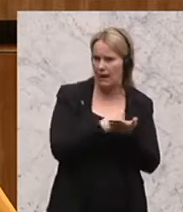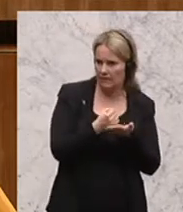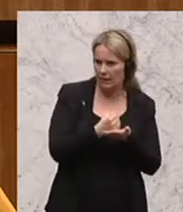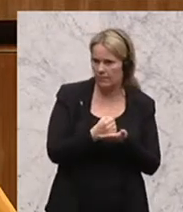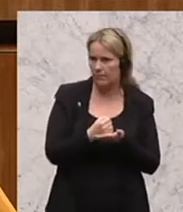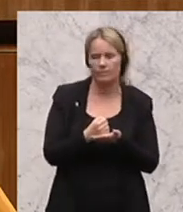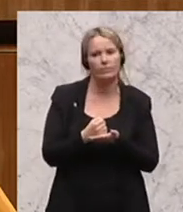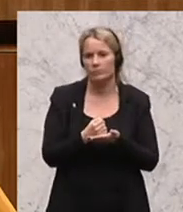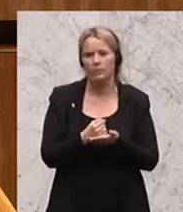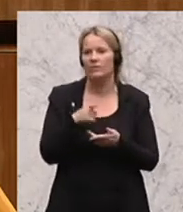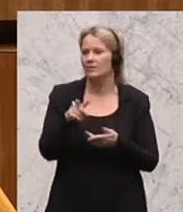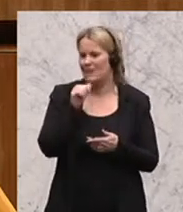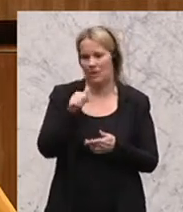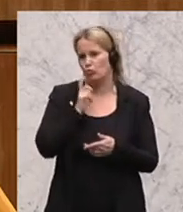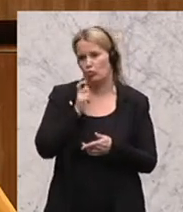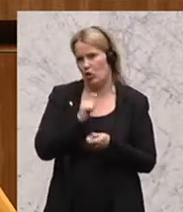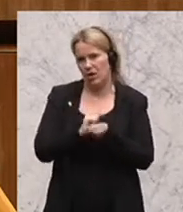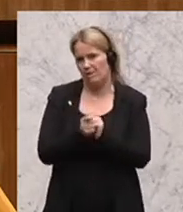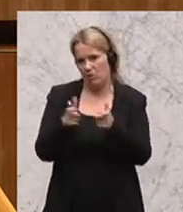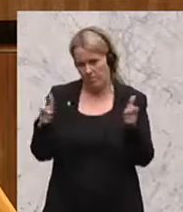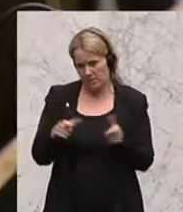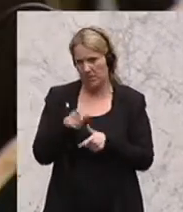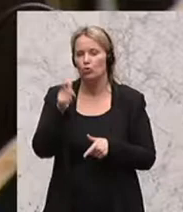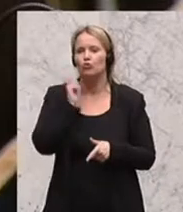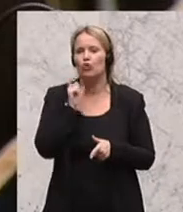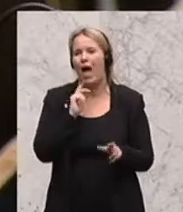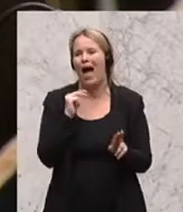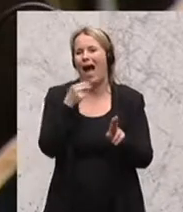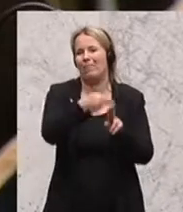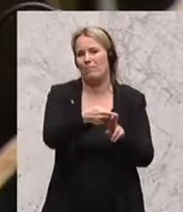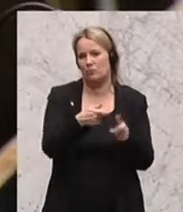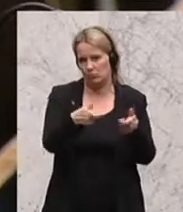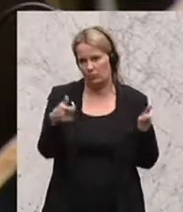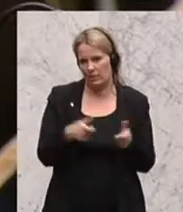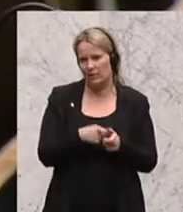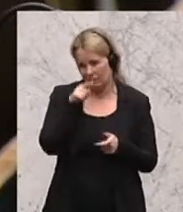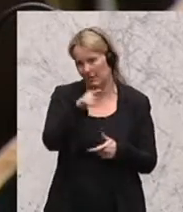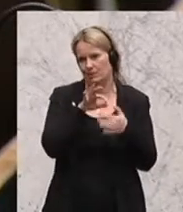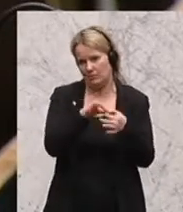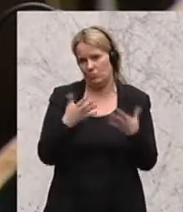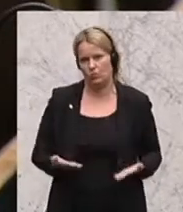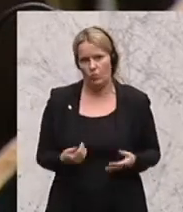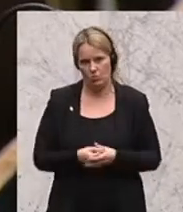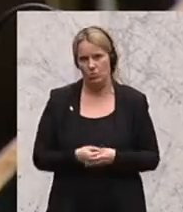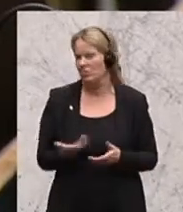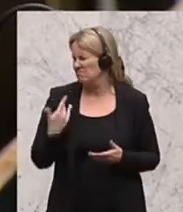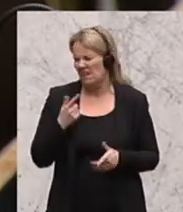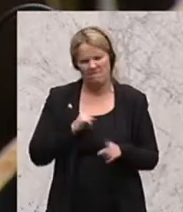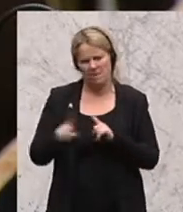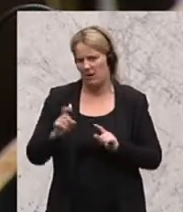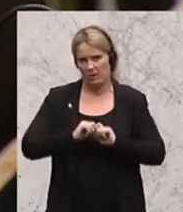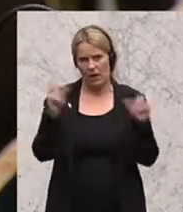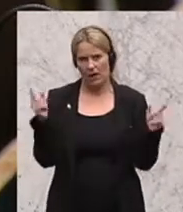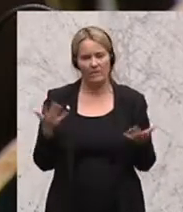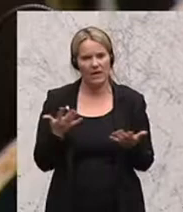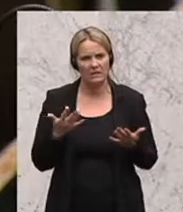sondern es ist kein Steuerreformpaket, es ist ein Steueranpassungspaket und das ist der Punkt. Und hier fehlt mir auch ganz klar,